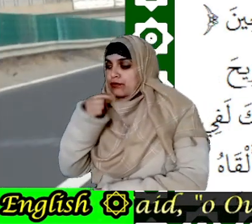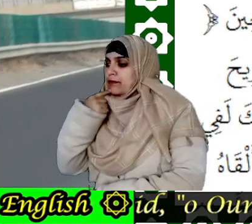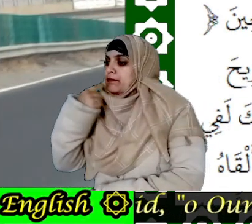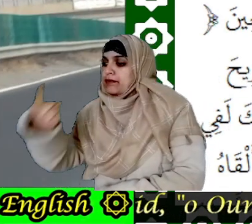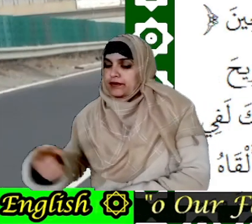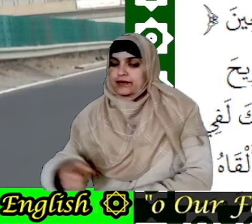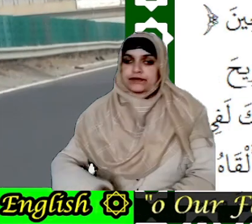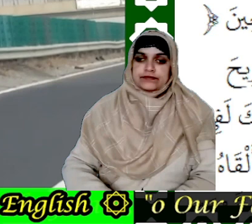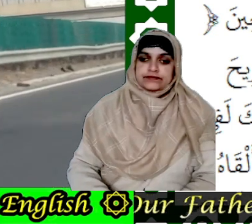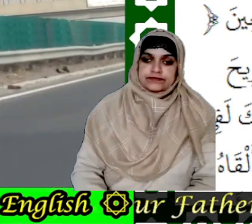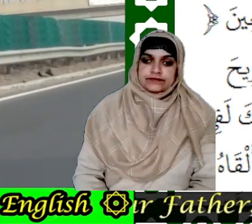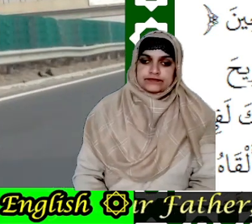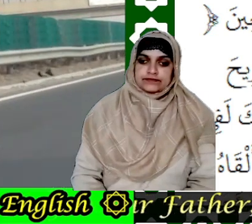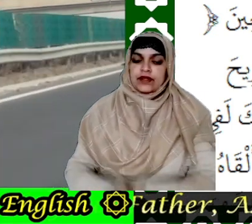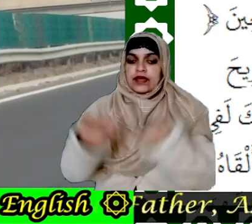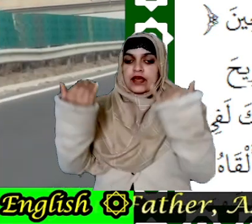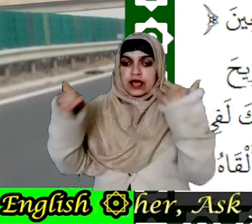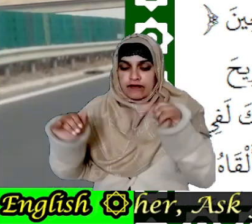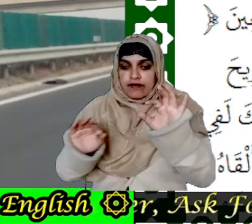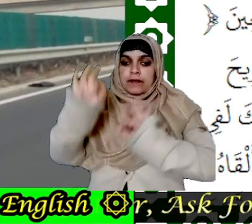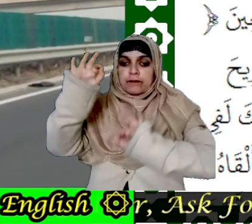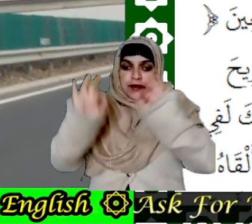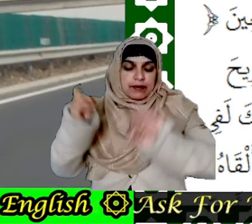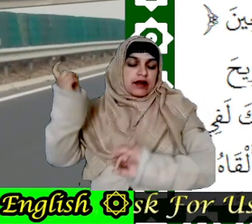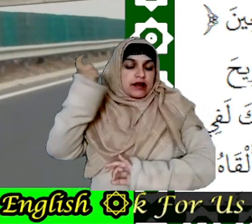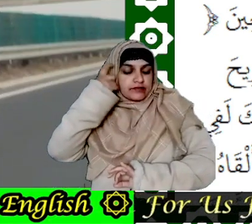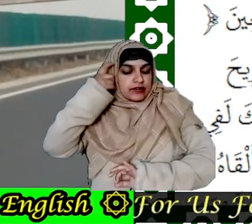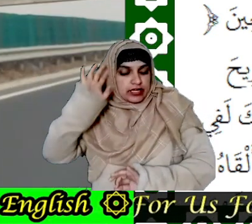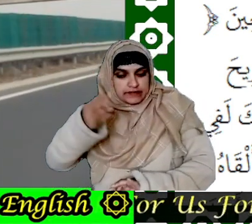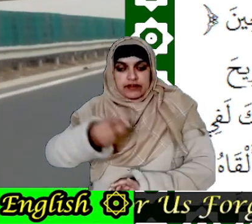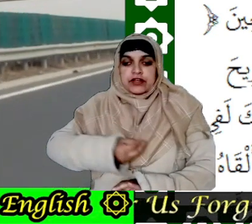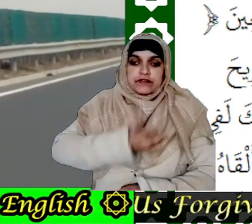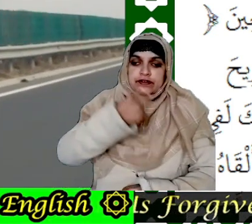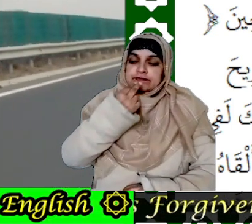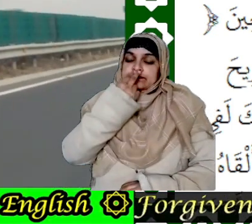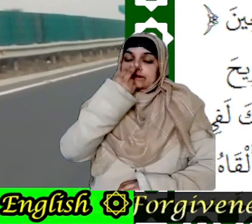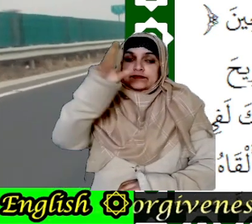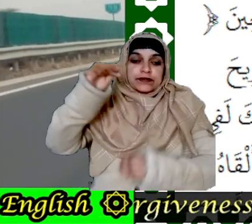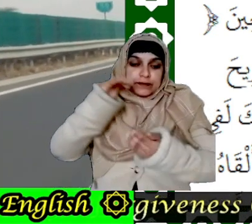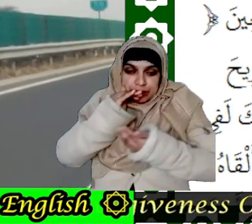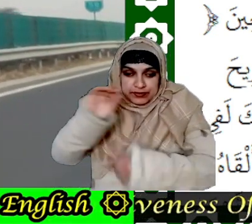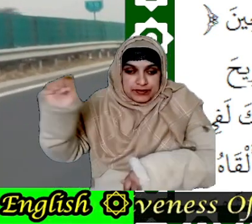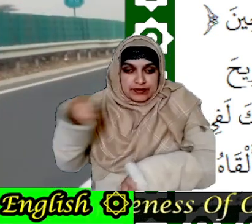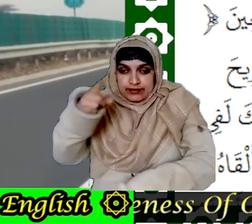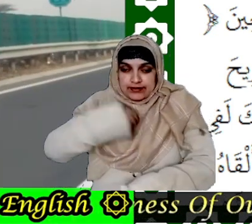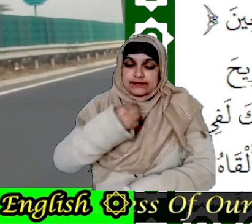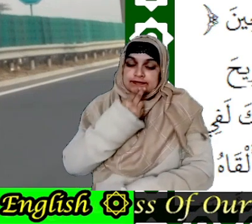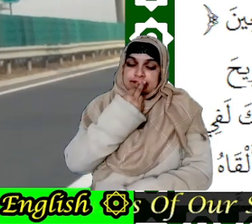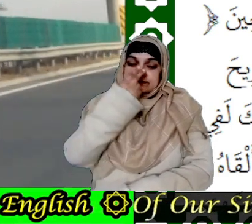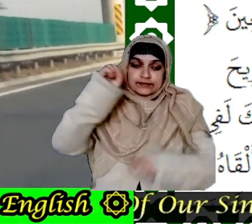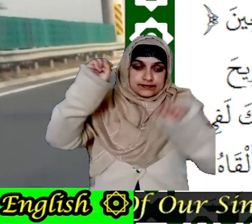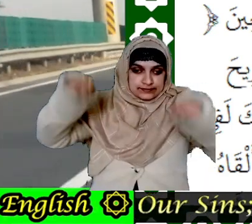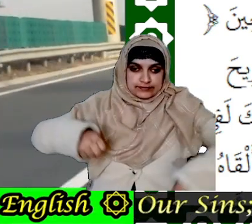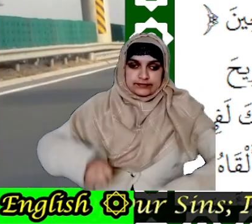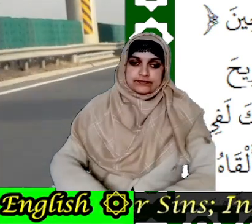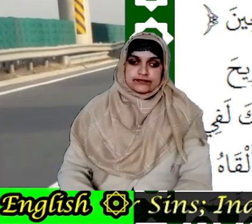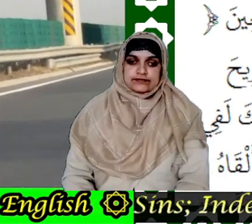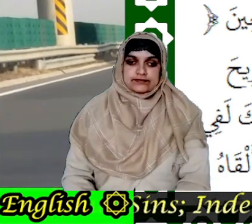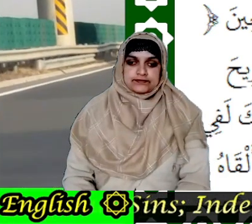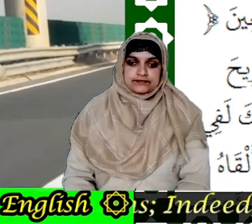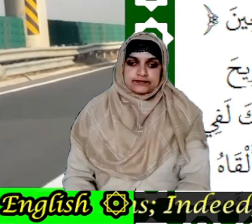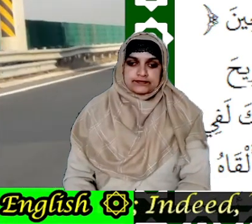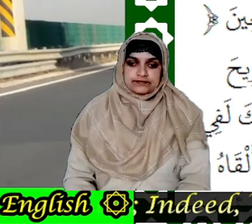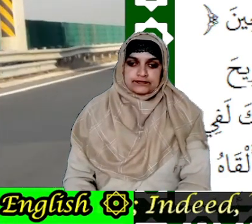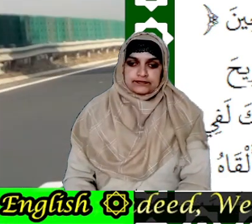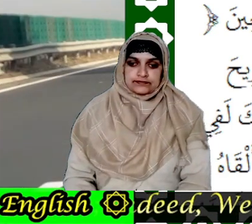تتراسوا باتني نتو ترات يدون عن جتشو باتنيلا مجاهدي الاطايد قتاداني سيد المجبيري دي اذا كم جان